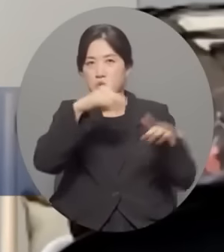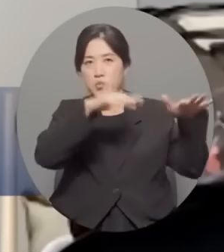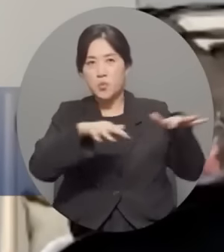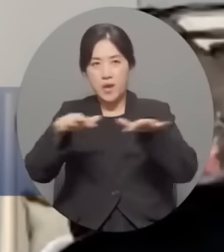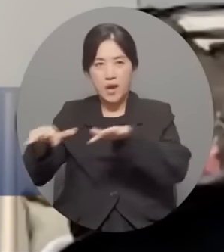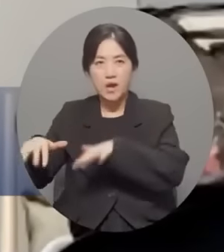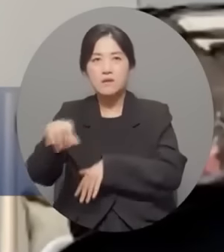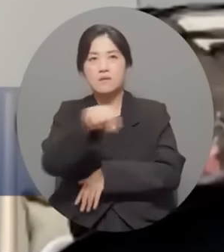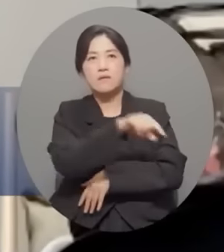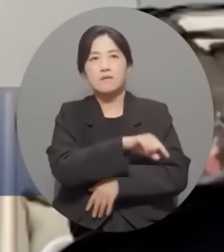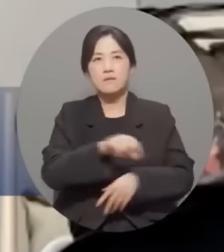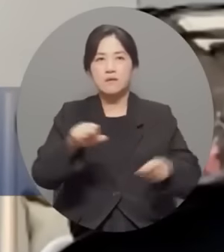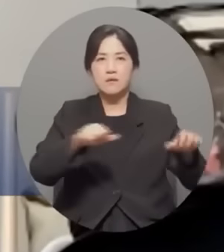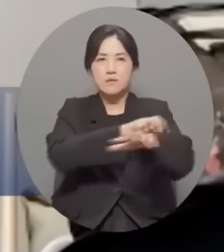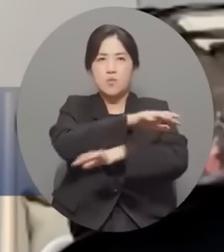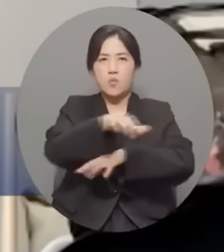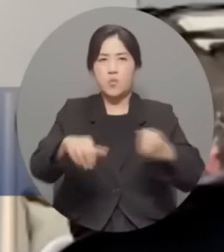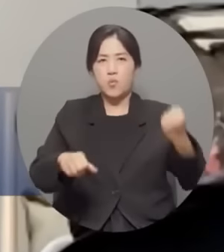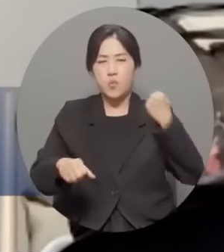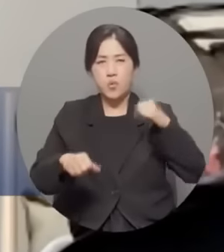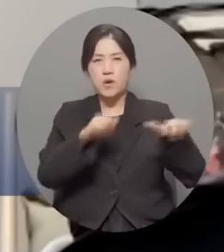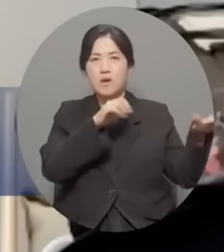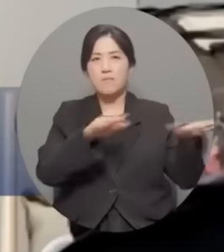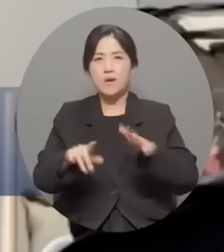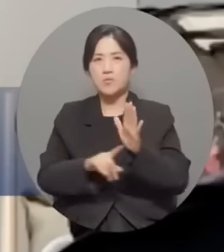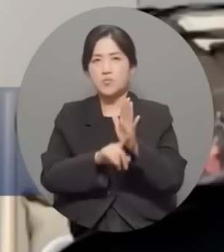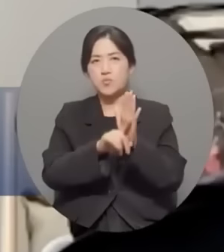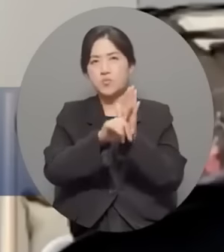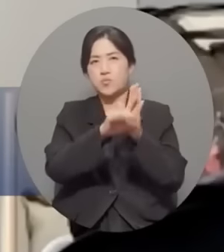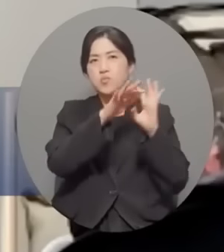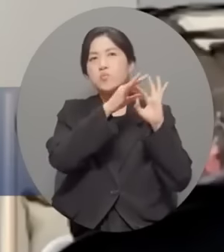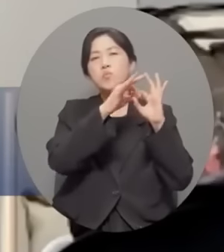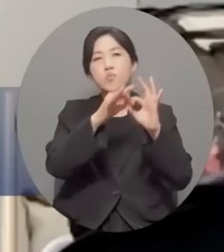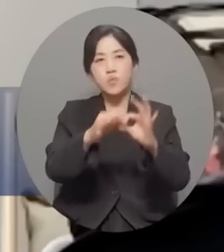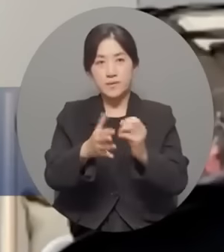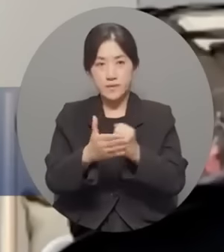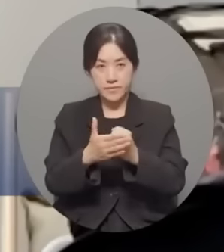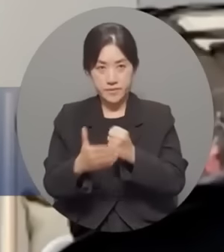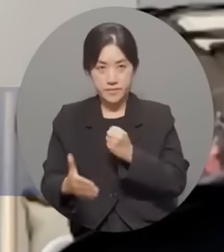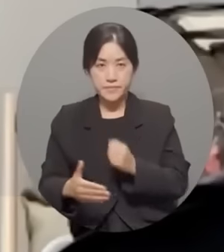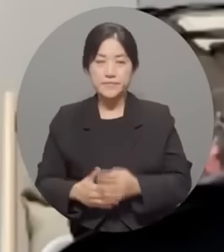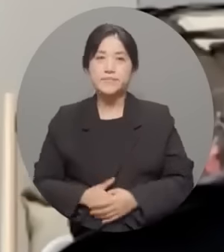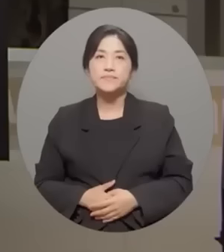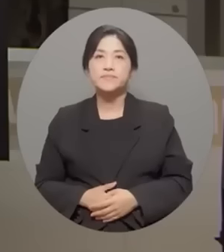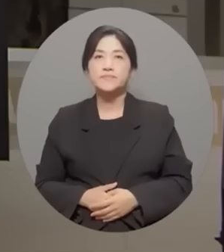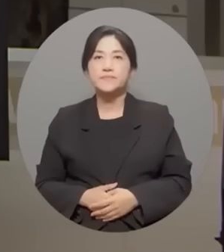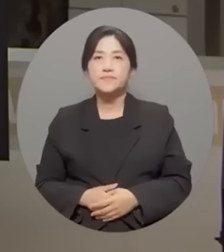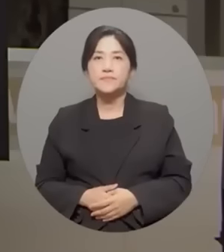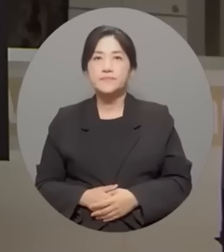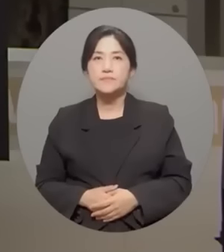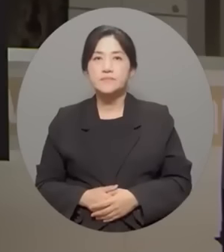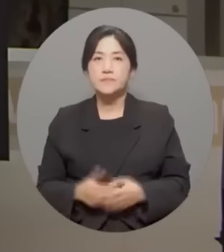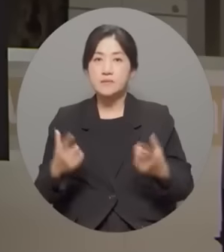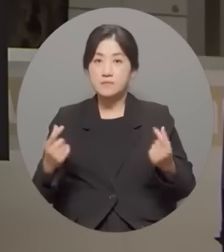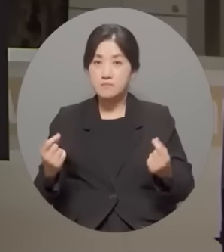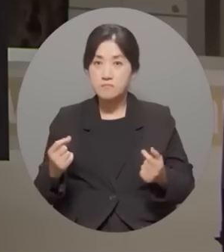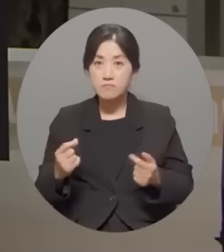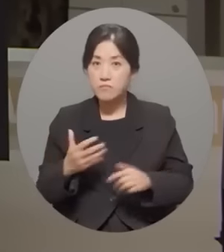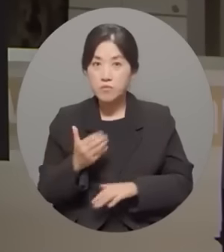이 지역에서 여전히 그 대류활동이 강하고 해수면 온도가 여전히 따뜻하고. 이렇게